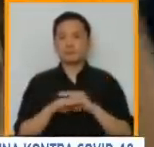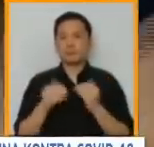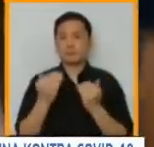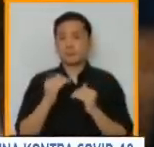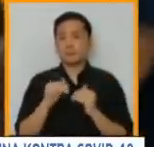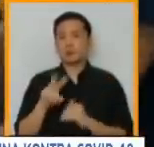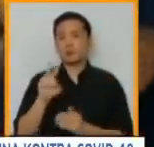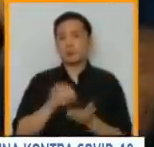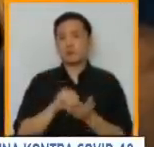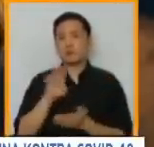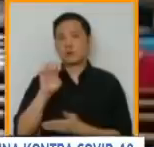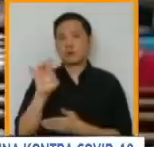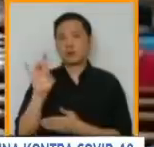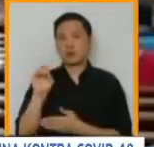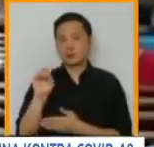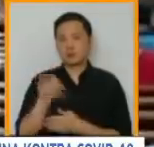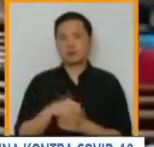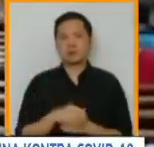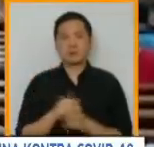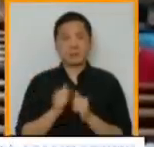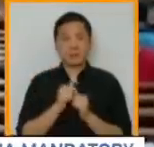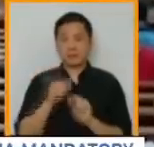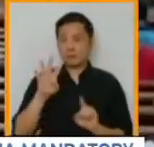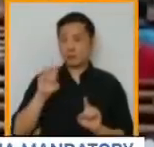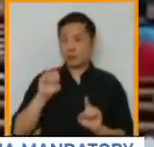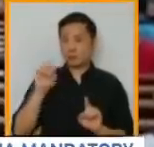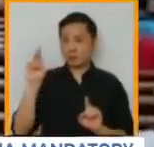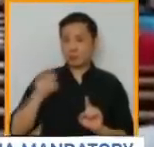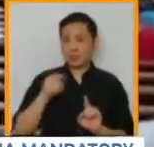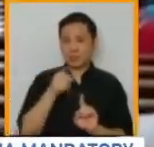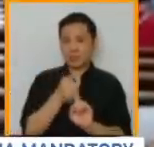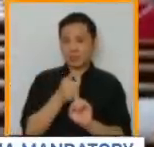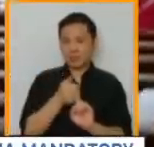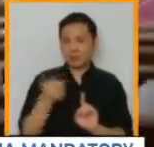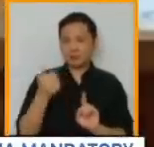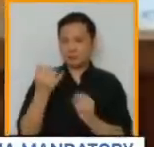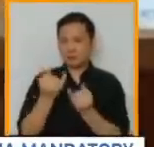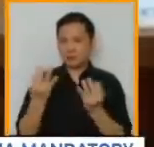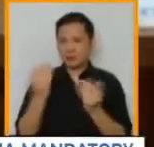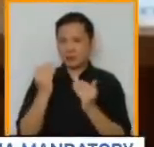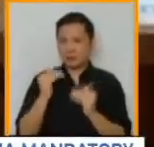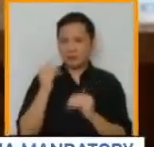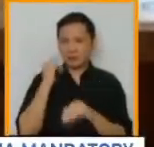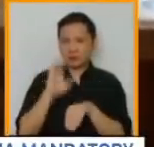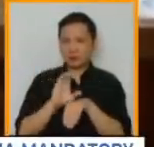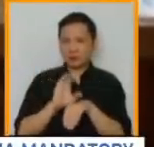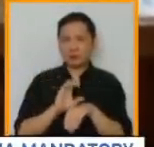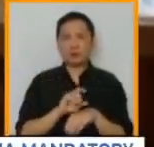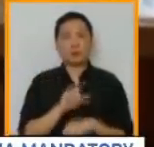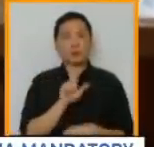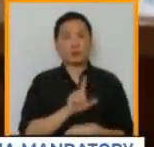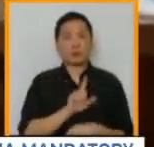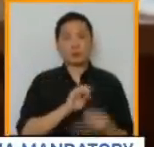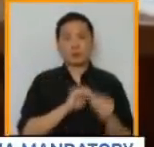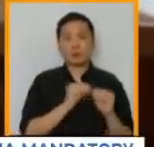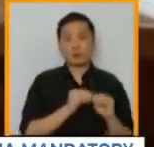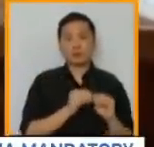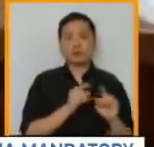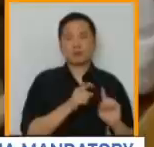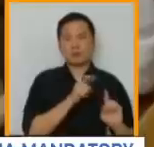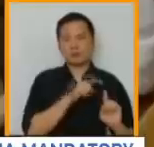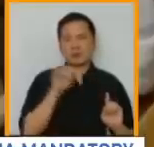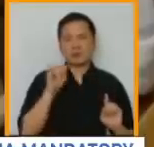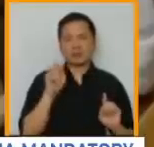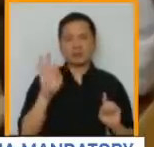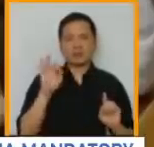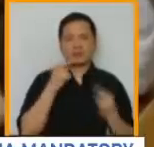na. 40% yan ang seating at standing capacity ng simbahan. Mas mababa kumpara sa pinapayagan ng IATF na hanggang 50% para sa